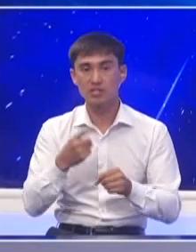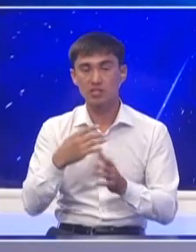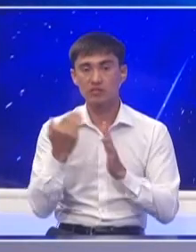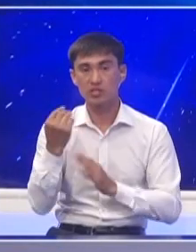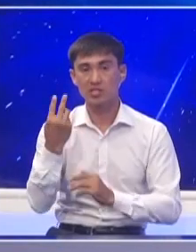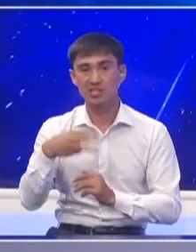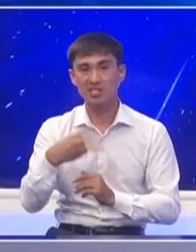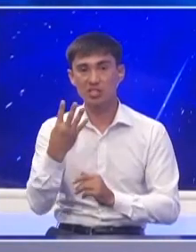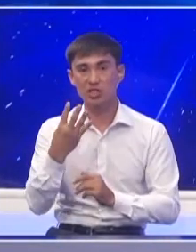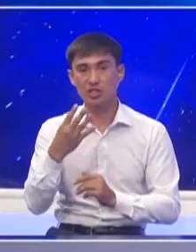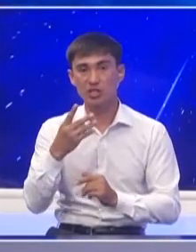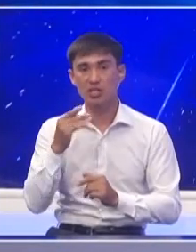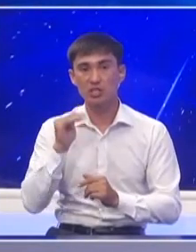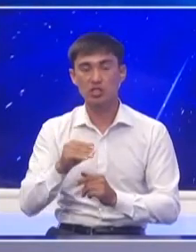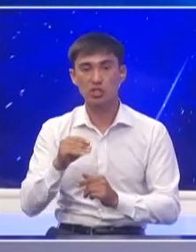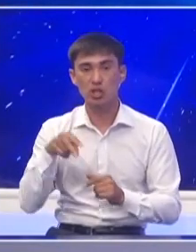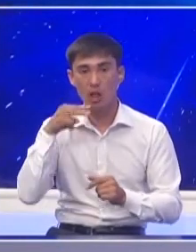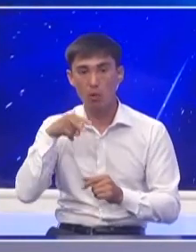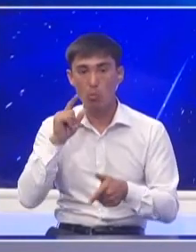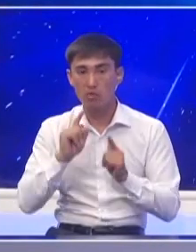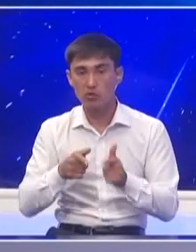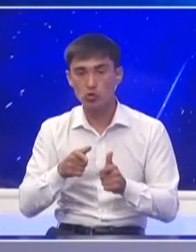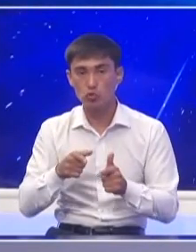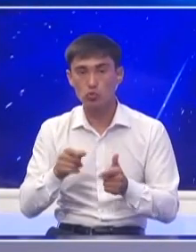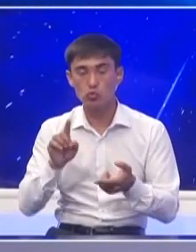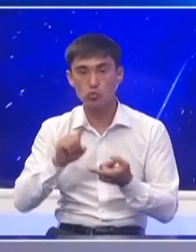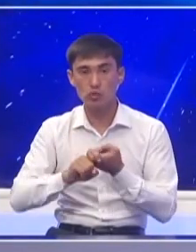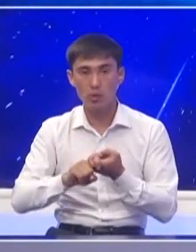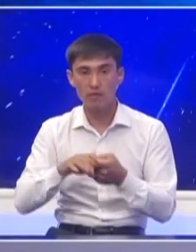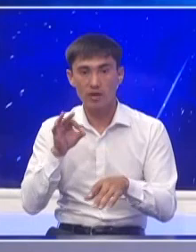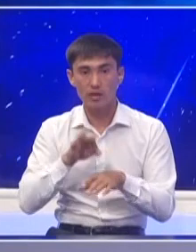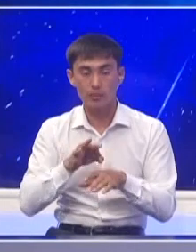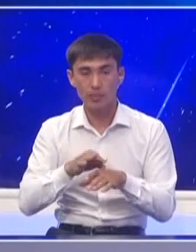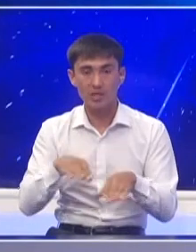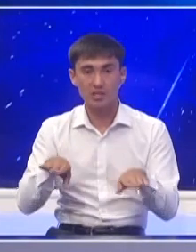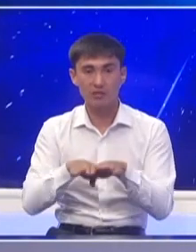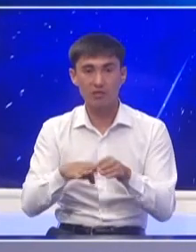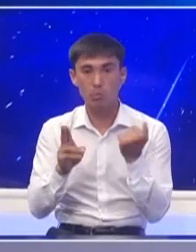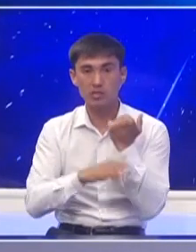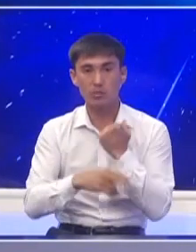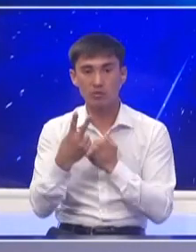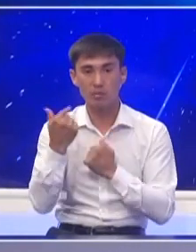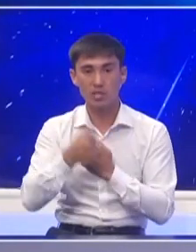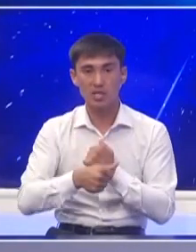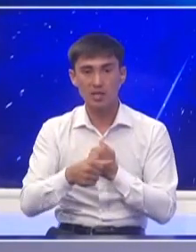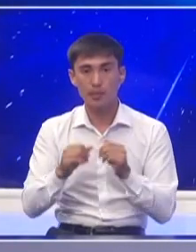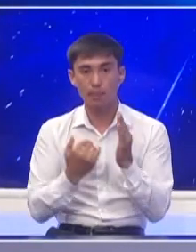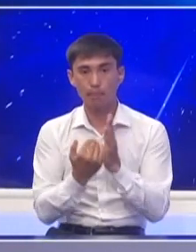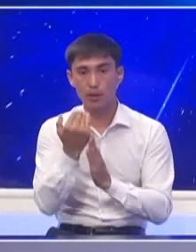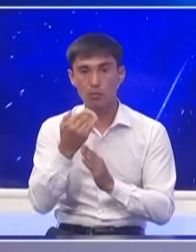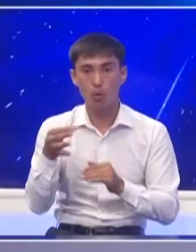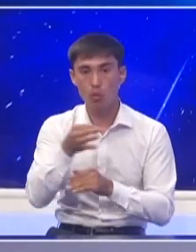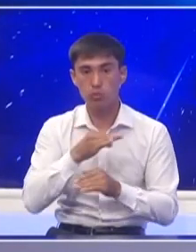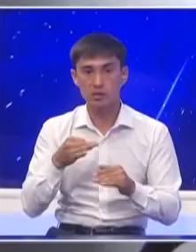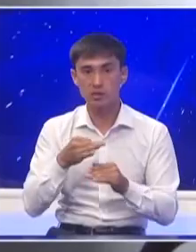свыше 34,5 тысяч лабораторно подтвержденных случаев заболевания. По сравнению с последними двумя неделями, темпы роста по